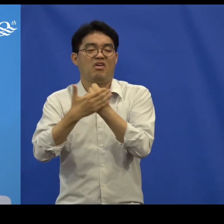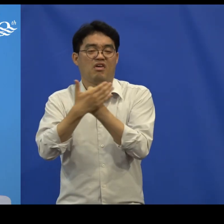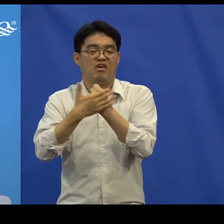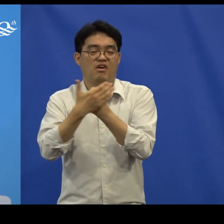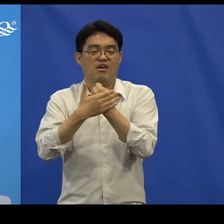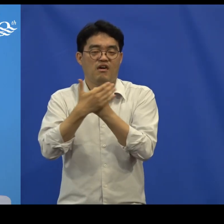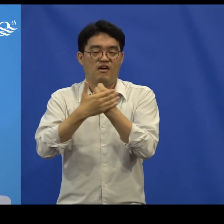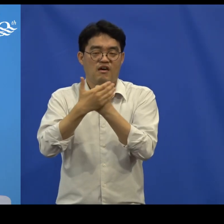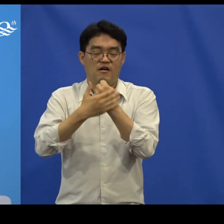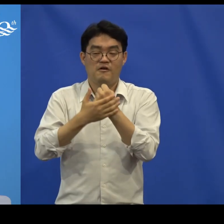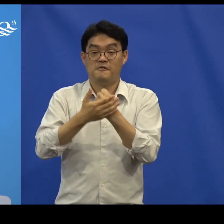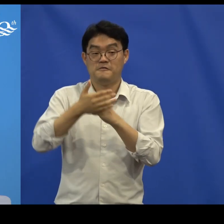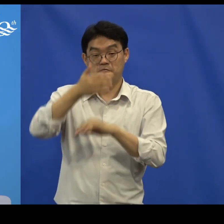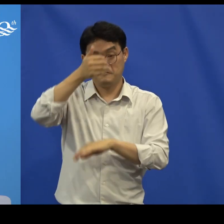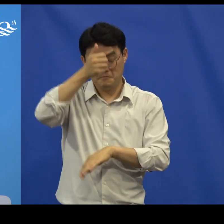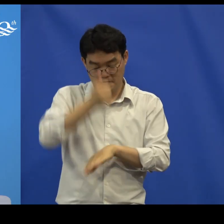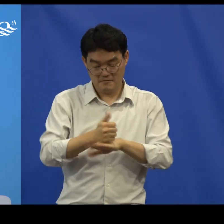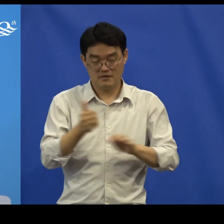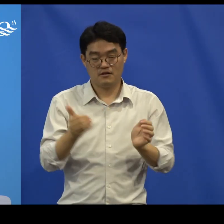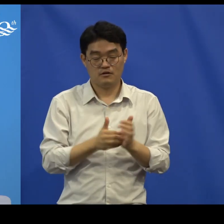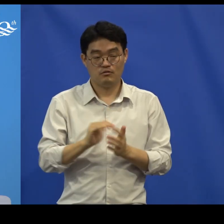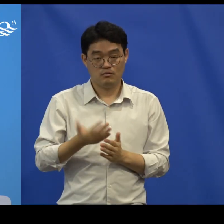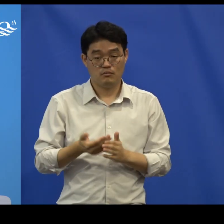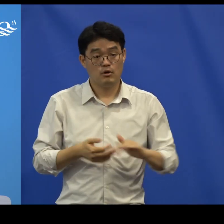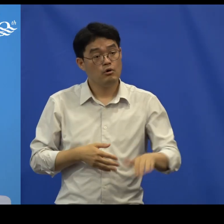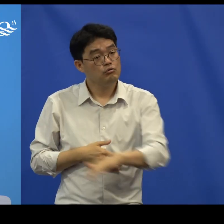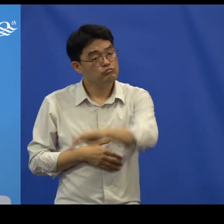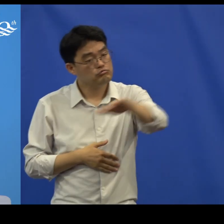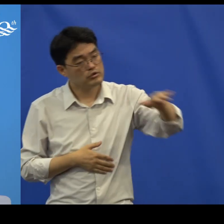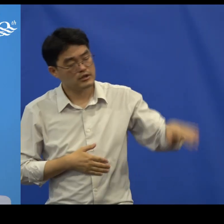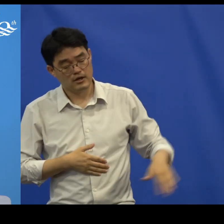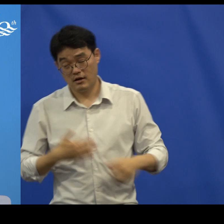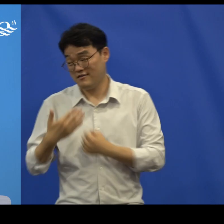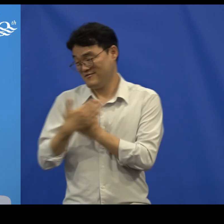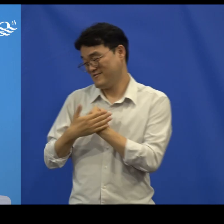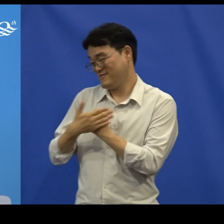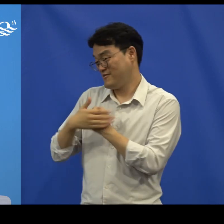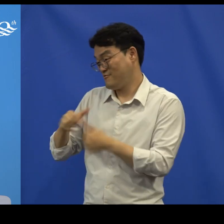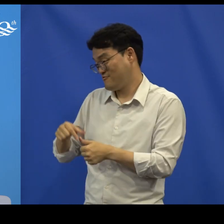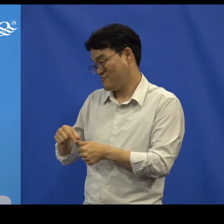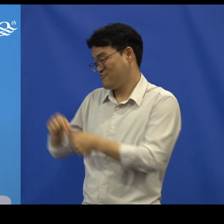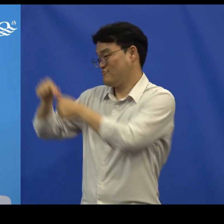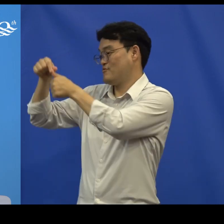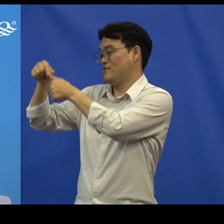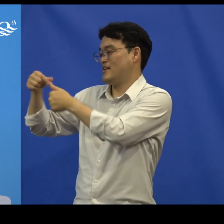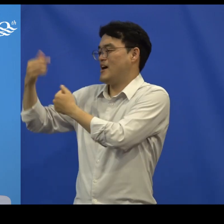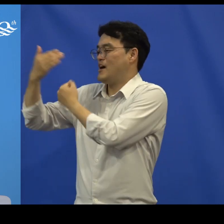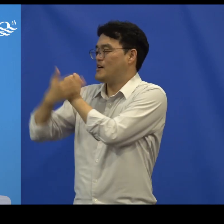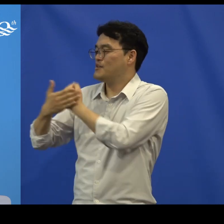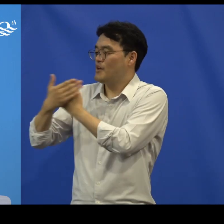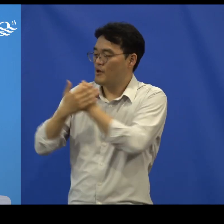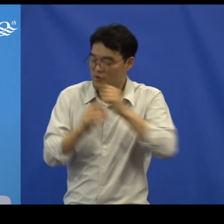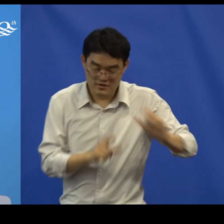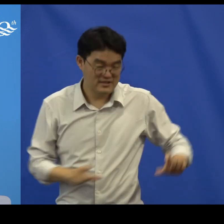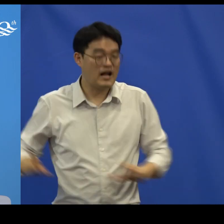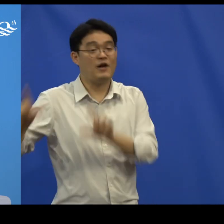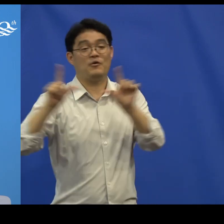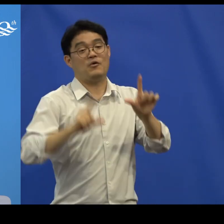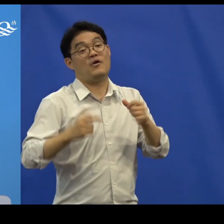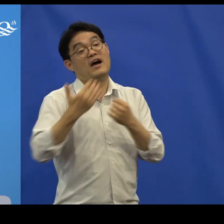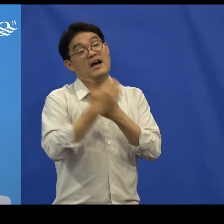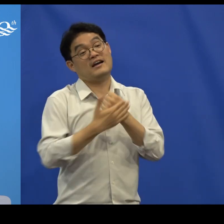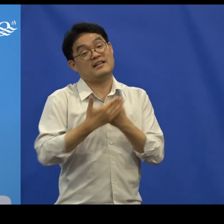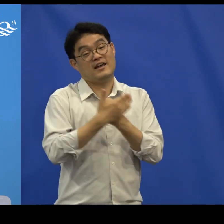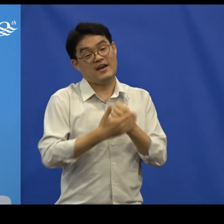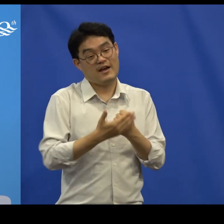은혜죠. 우리가 은혜로 구원을 받았고, 은혜로 여기까지 왔고, 또 은혜가 우리를 붙들어